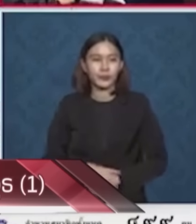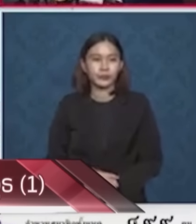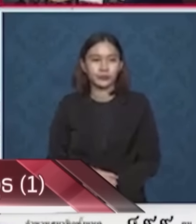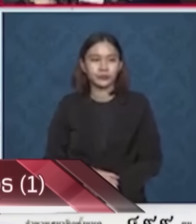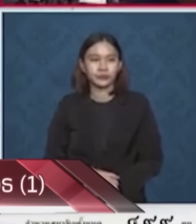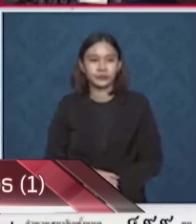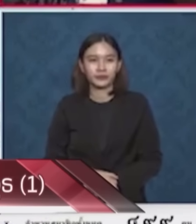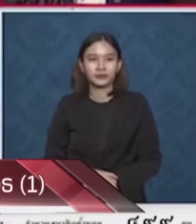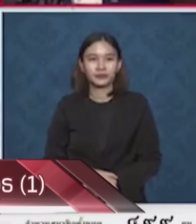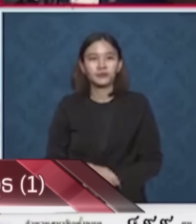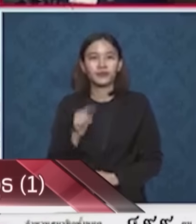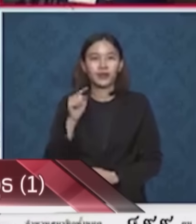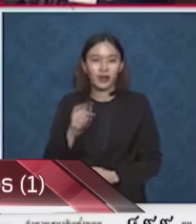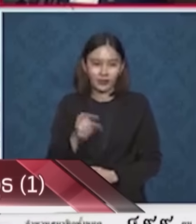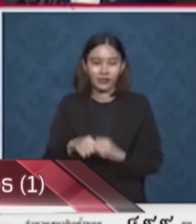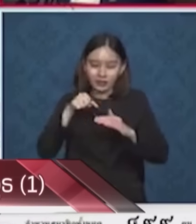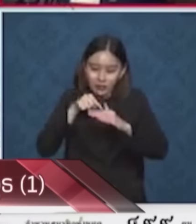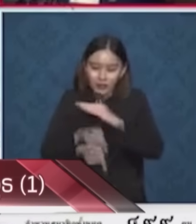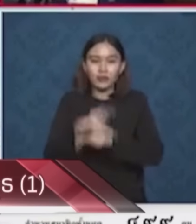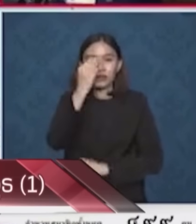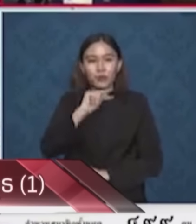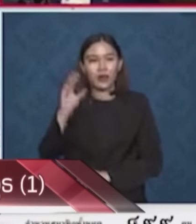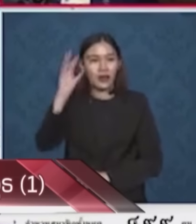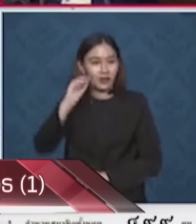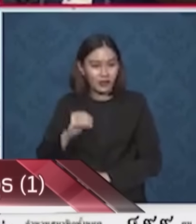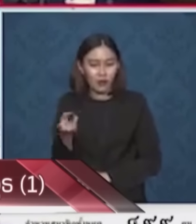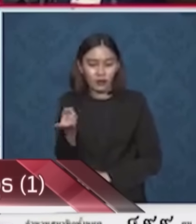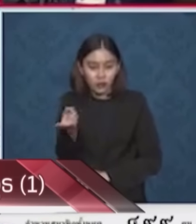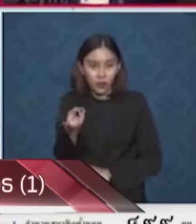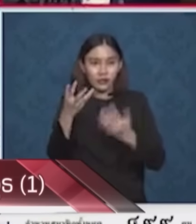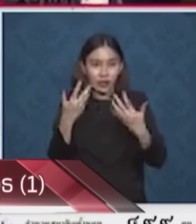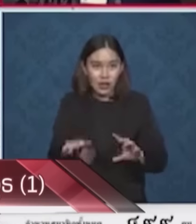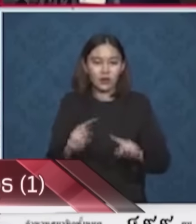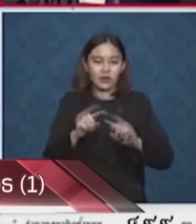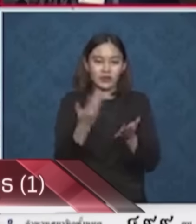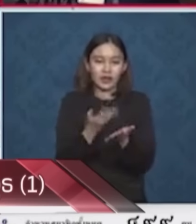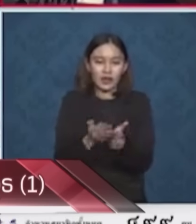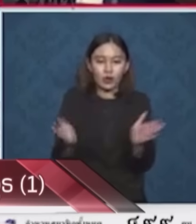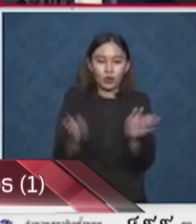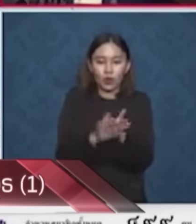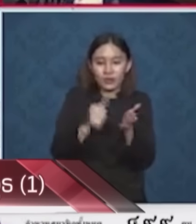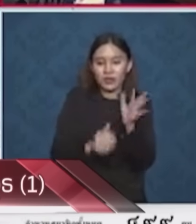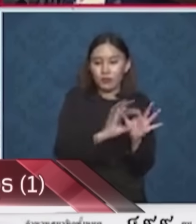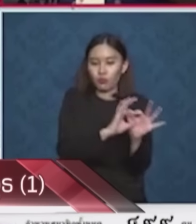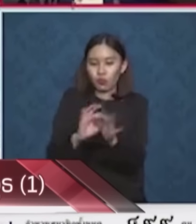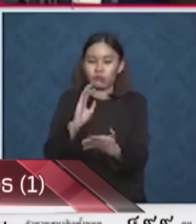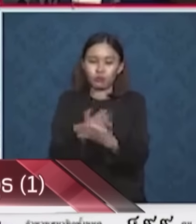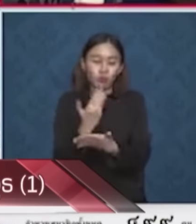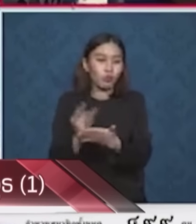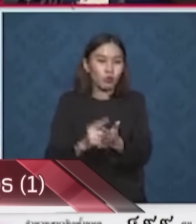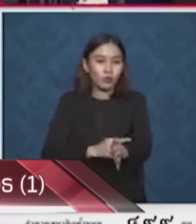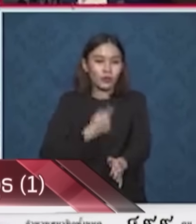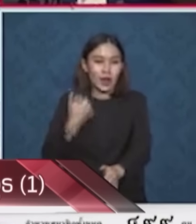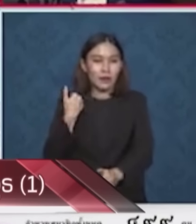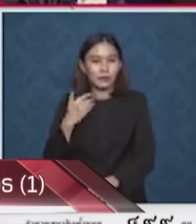ครับเรื่องนี้ต้องขยี้เพราะนอกจากจะดาวในสัดส่วนที่น้อยเกินแล้วแต่ยอดเงินรวมที่จะก่อหนี้ผูกพันให้ผ่อนกันไปยาวๆ